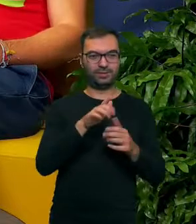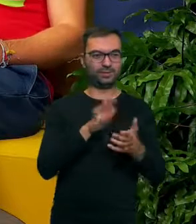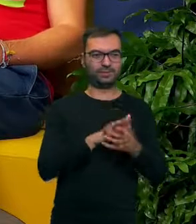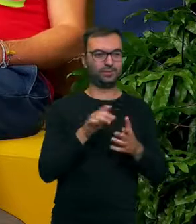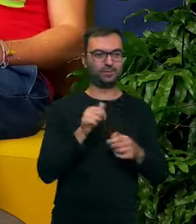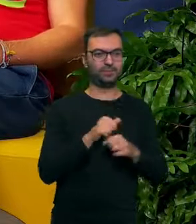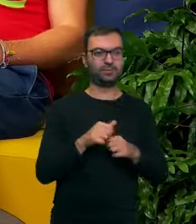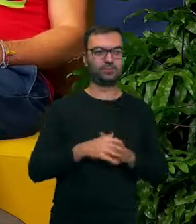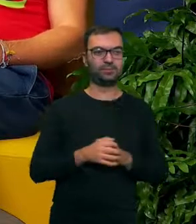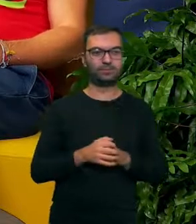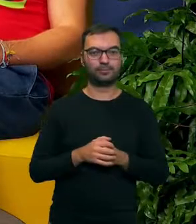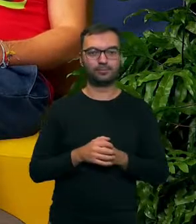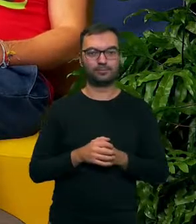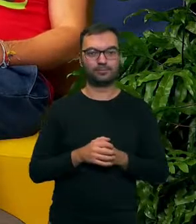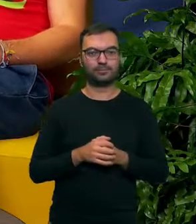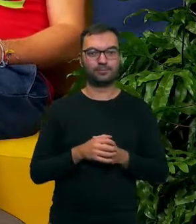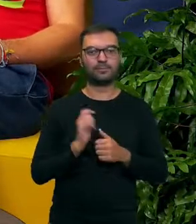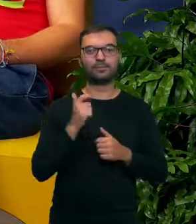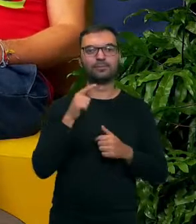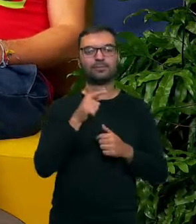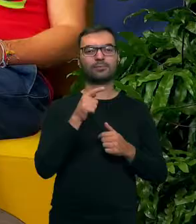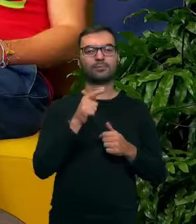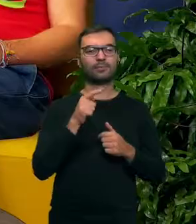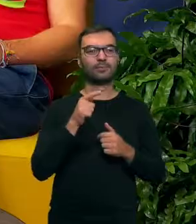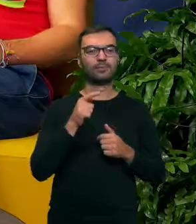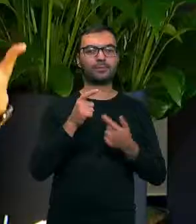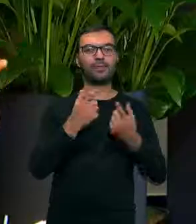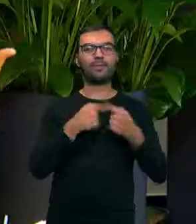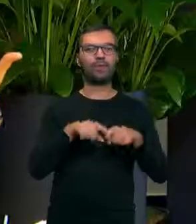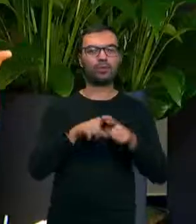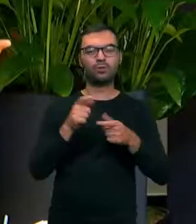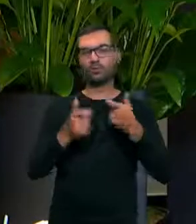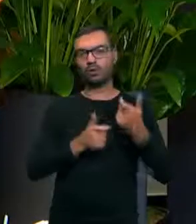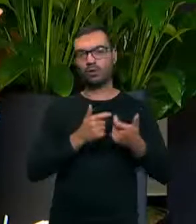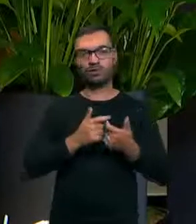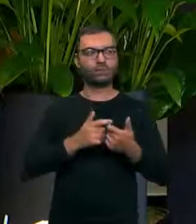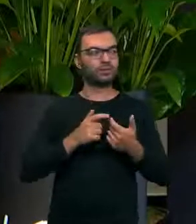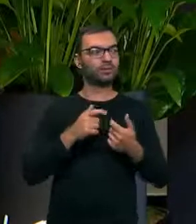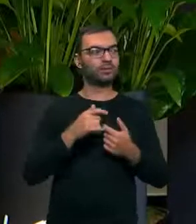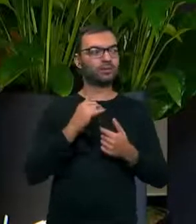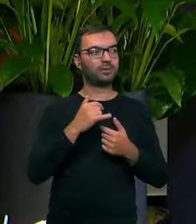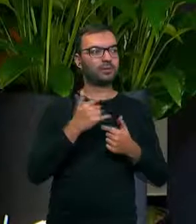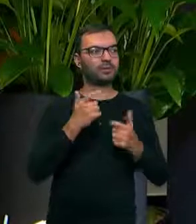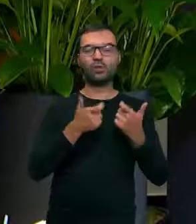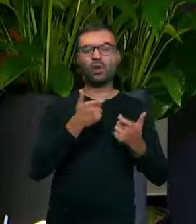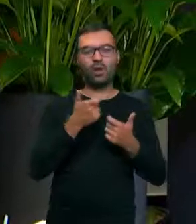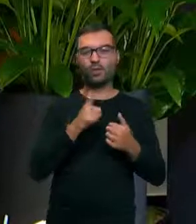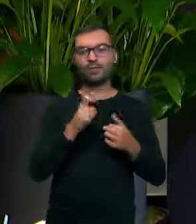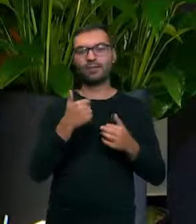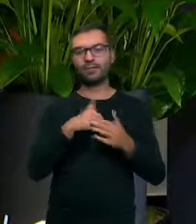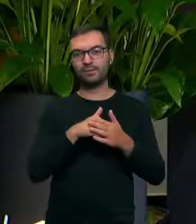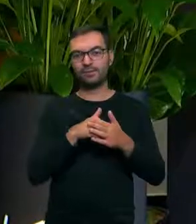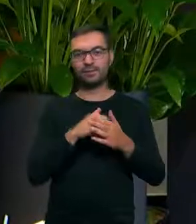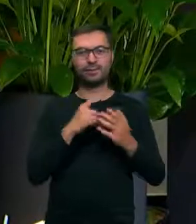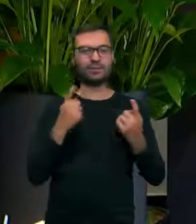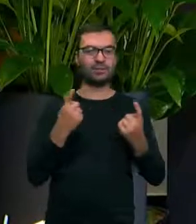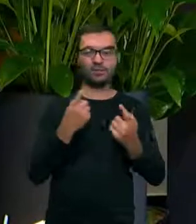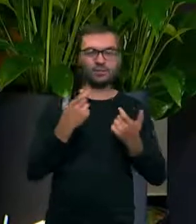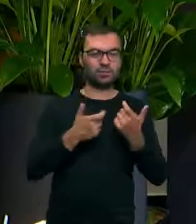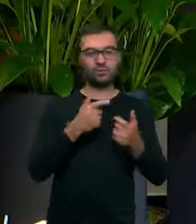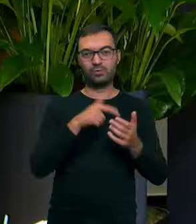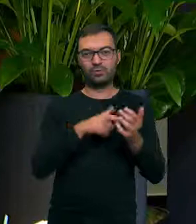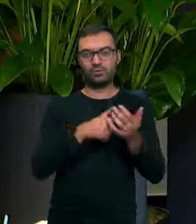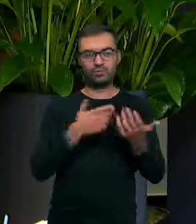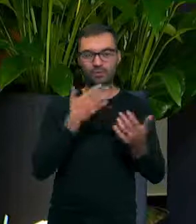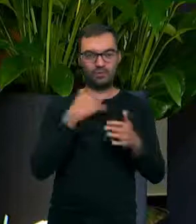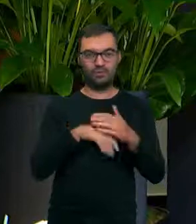To, tak. To co się dzieje, czego ona jest wykonawczynią, co jest jej udziałem, jakie sytuacje stawia przed bohaterem, to